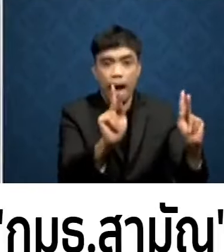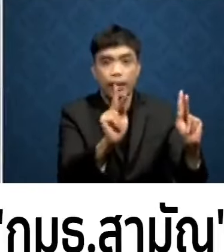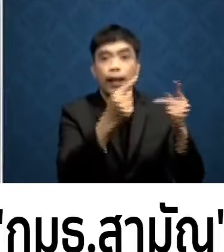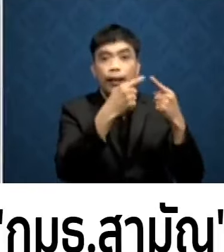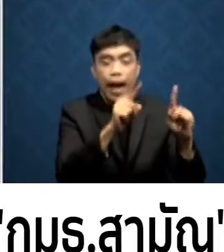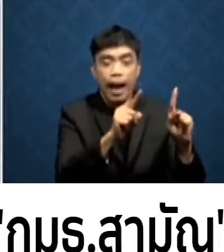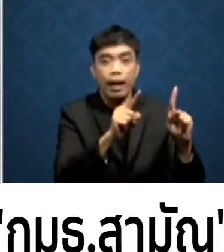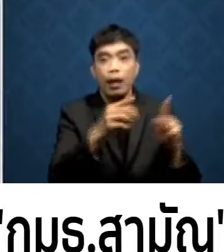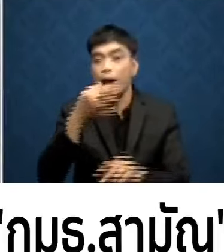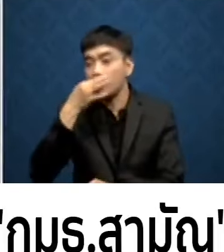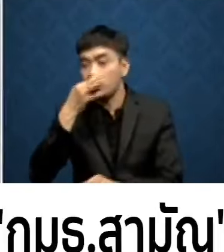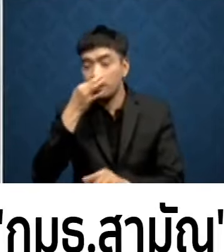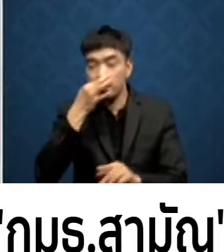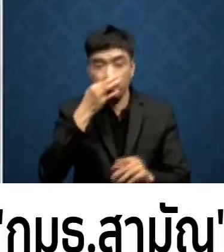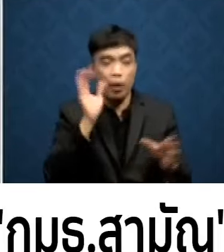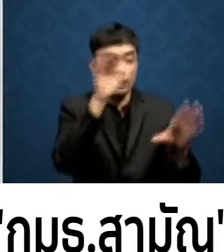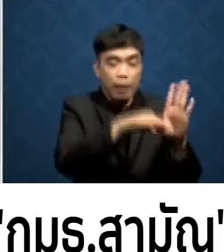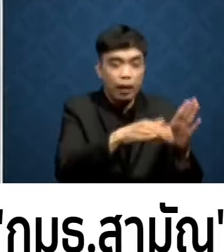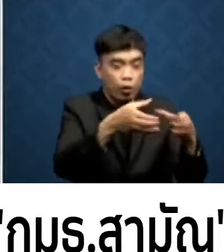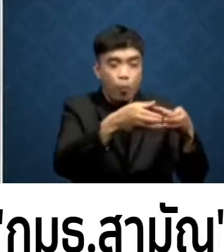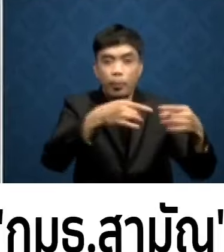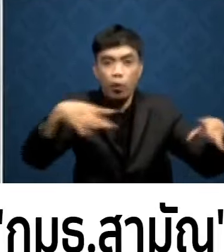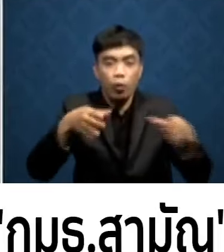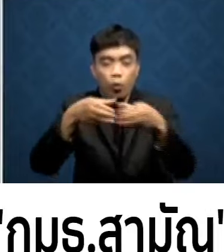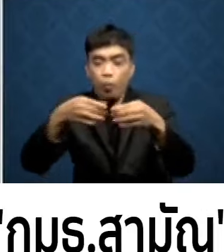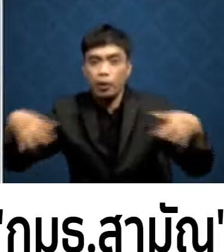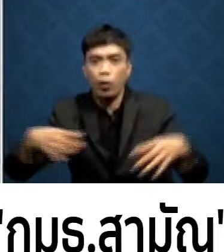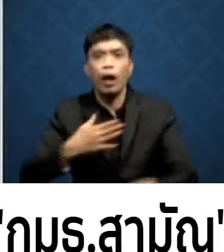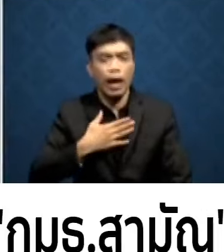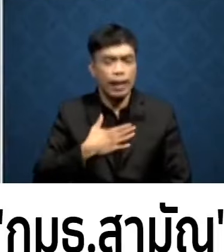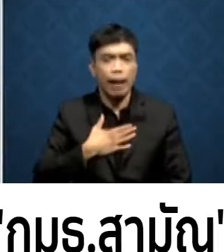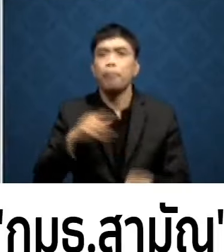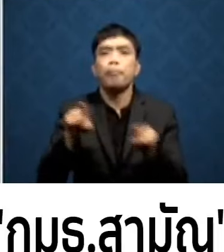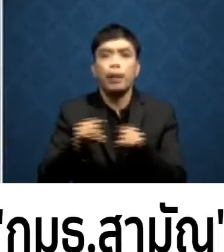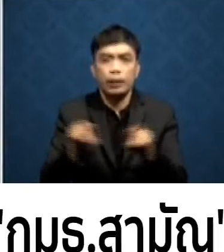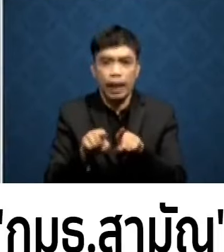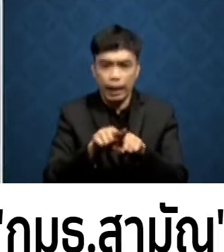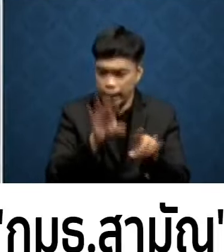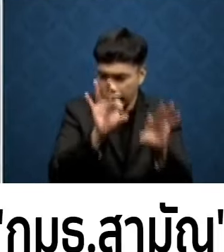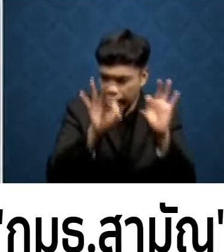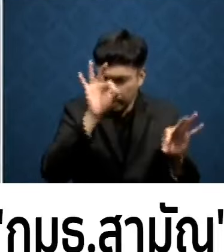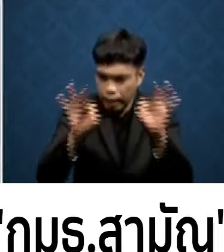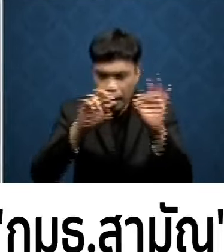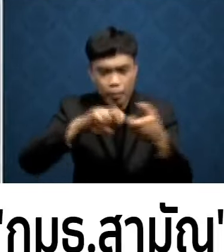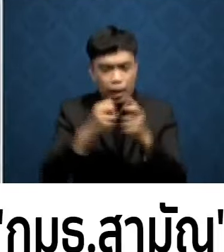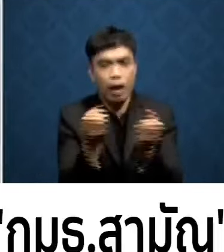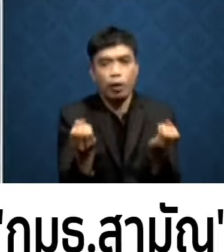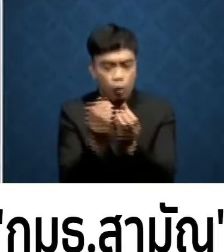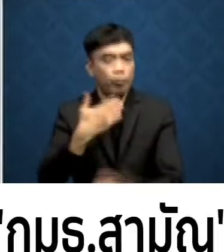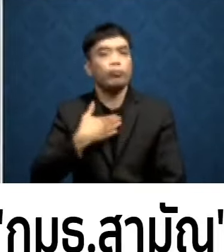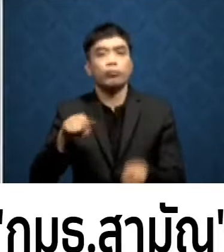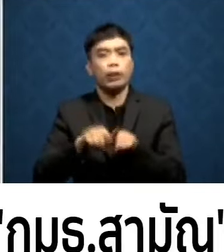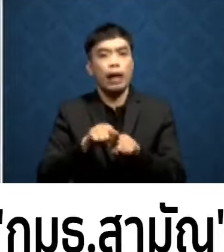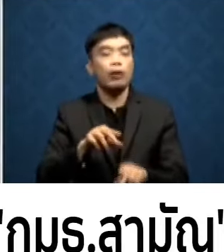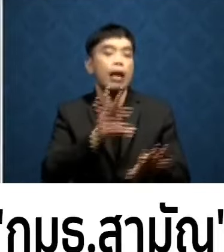กลุ่มอาชีพเลยดิฉันคนนึงที่เป็นผู้ประสบภัยจากการไกล่เกลี่กรรมาธิการชุดนี้ด้วยวิธีการเลือก